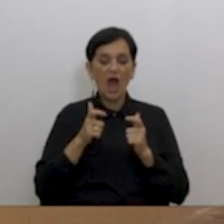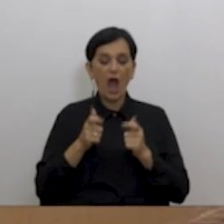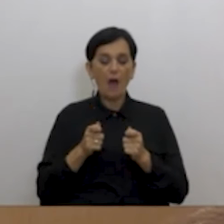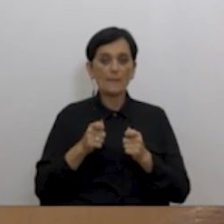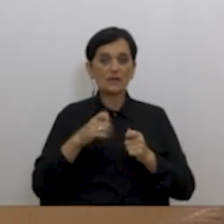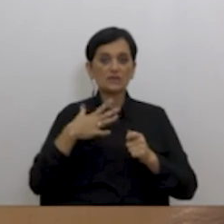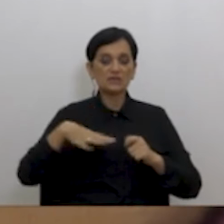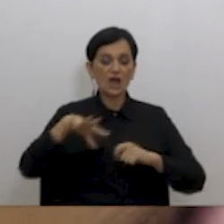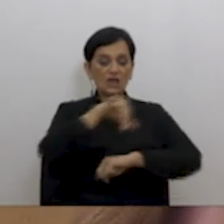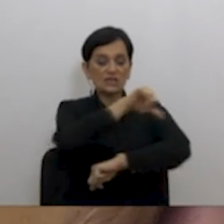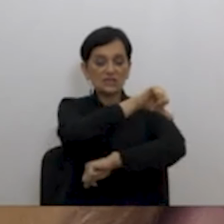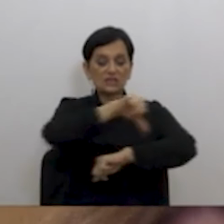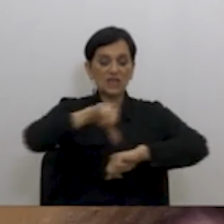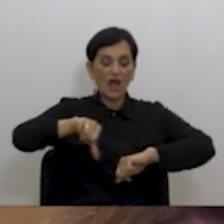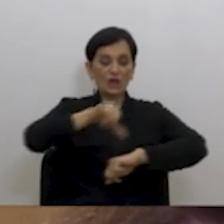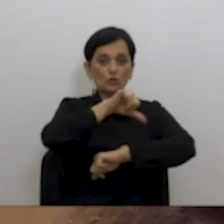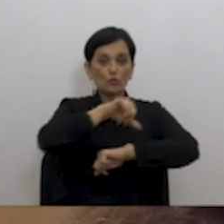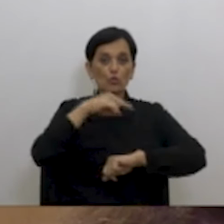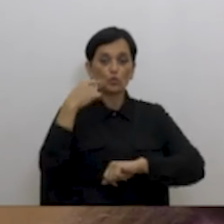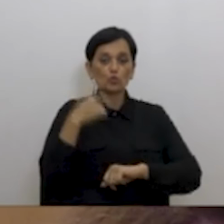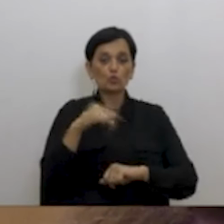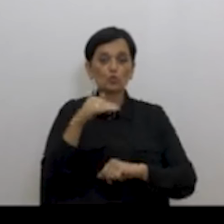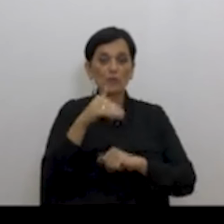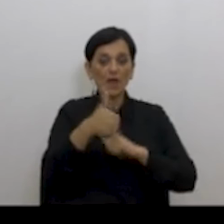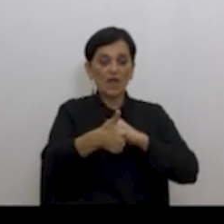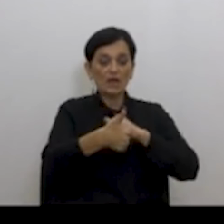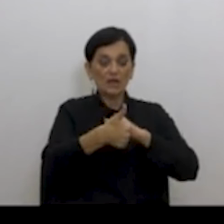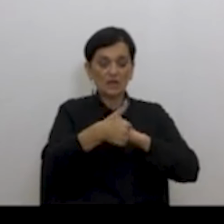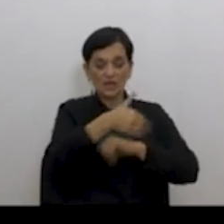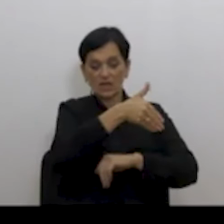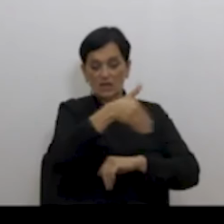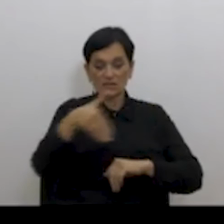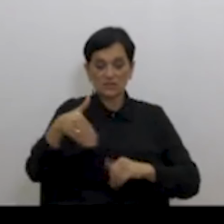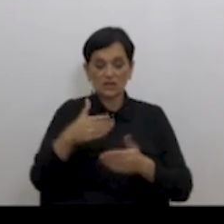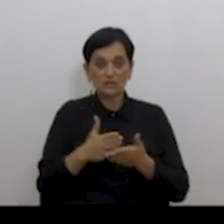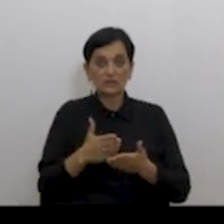საზღვარს იმ საზღვარს რომელიც რუსეთის ფედერაციასთან გადის